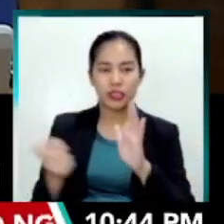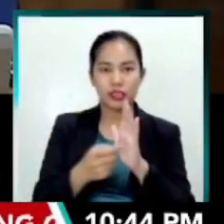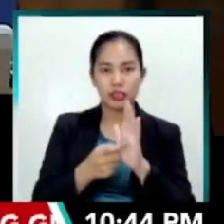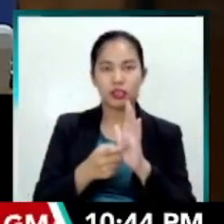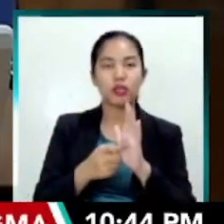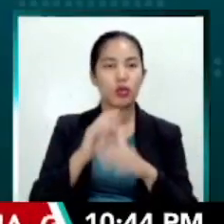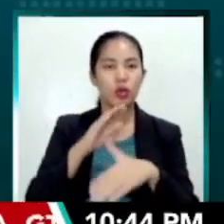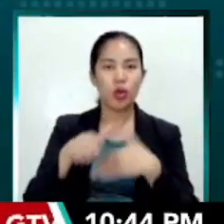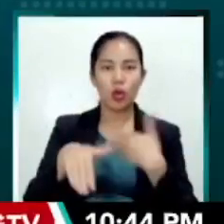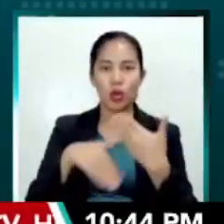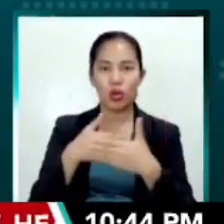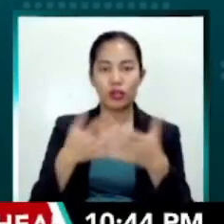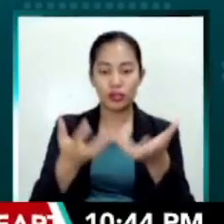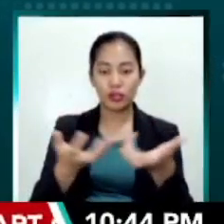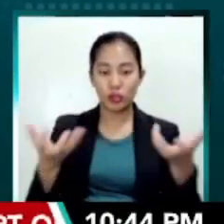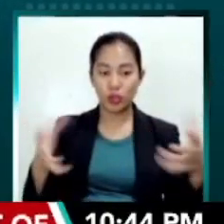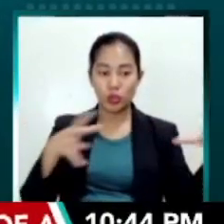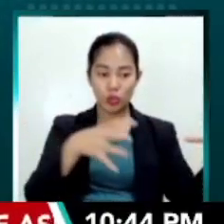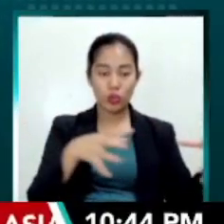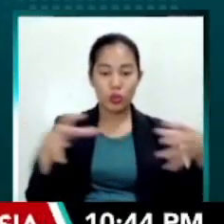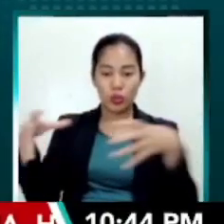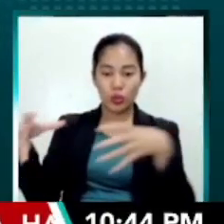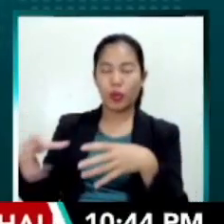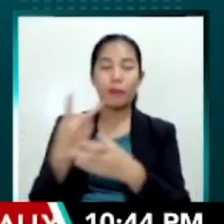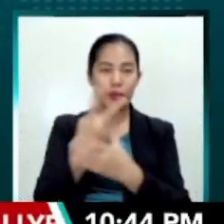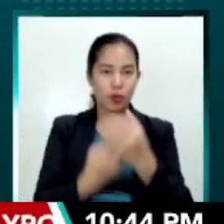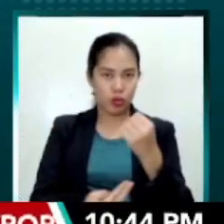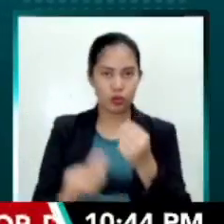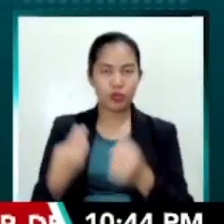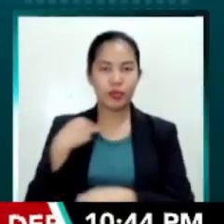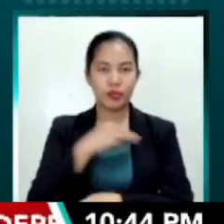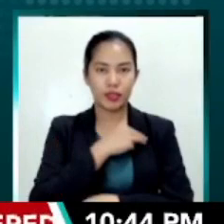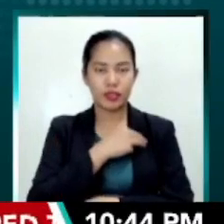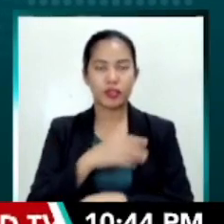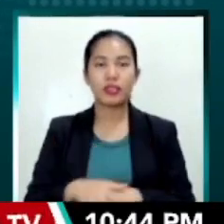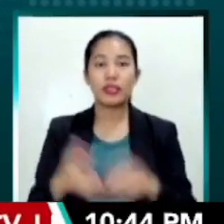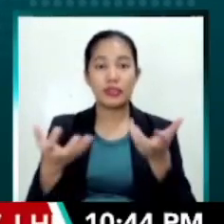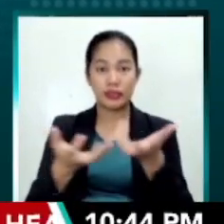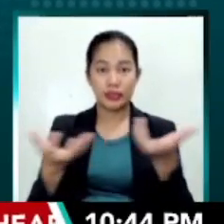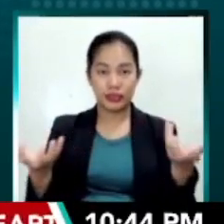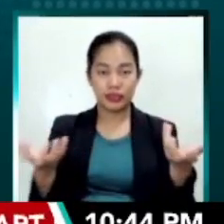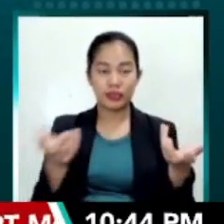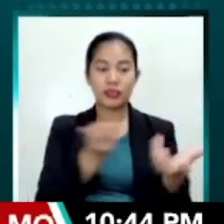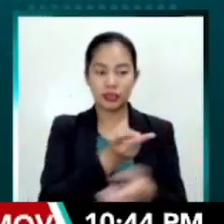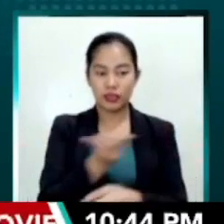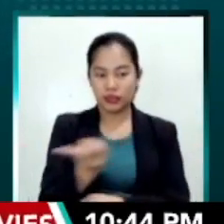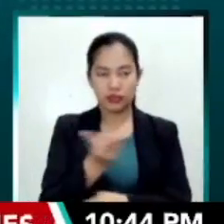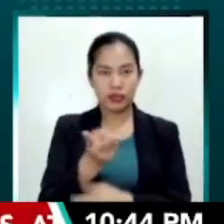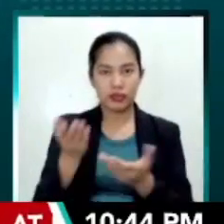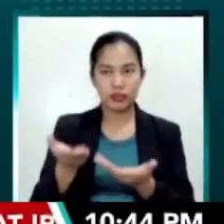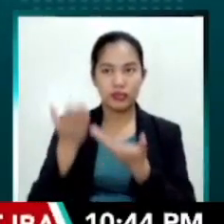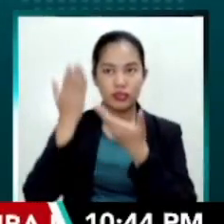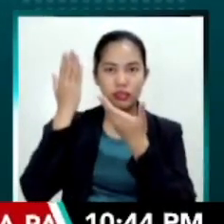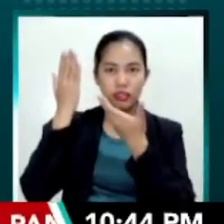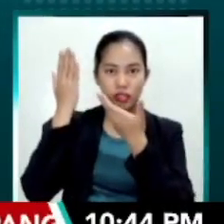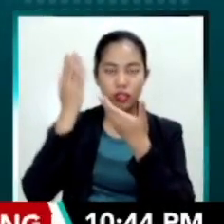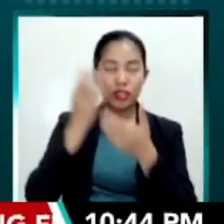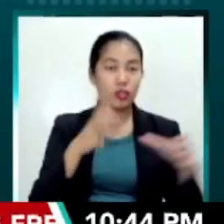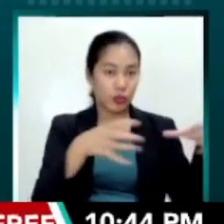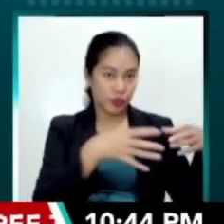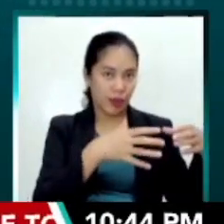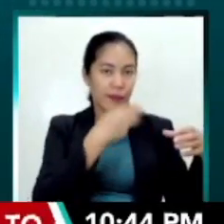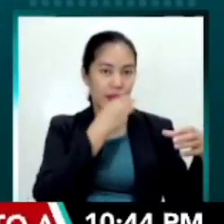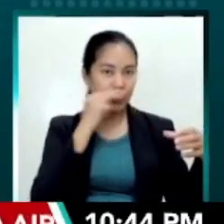dalawang faksyon. Ang Pacquiao Pimentel faction maghahain daw ng motion for reconsideration. Tinawag ni Pimentel na